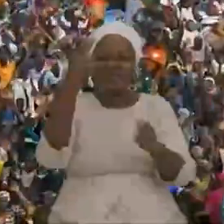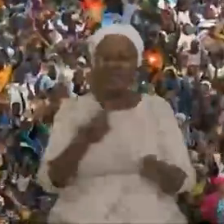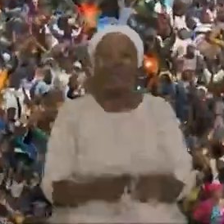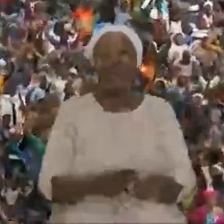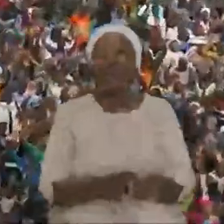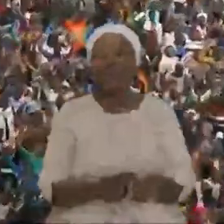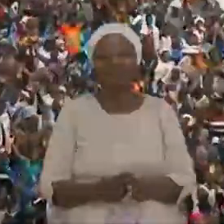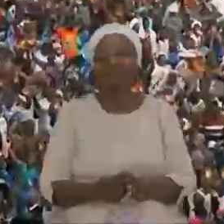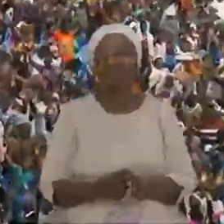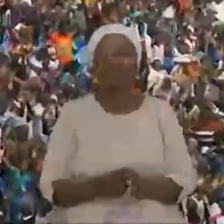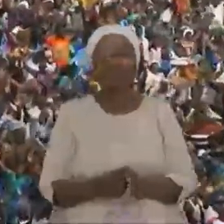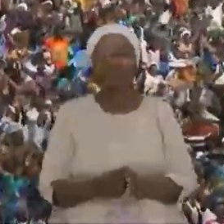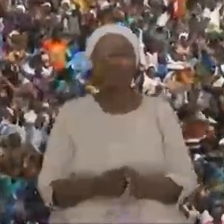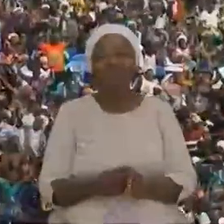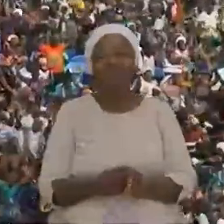te lever au nom de Jésus.